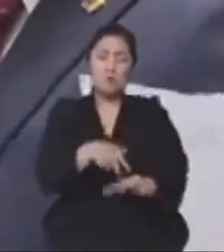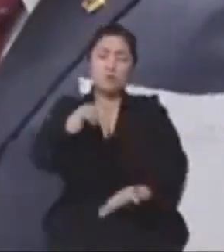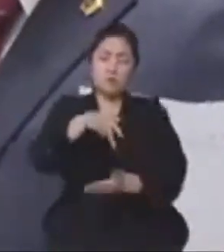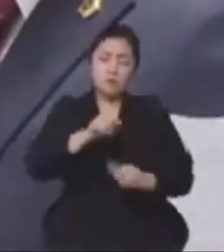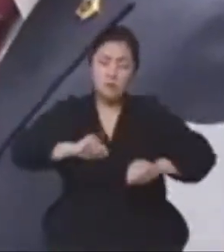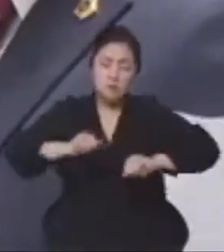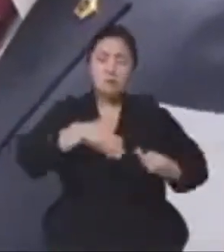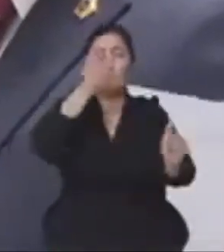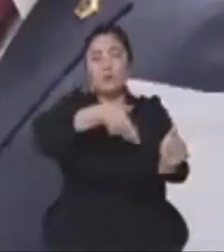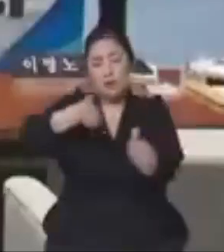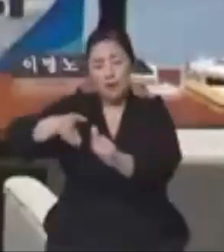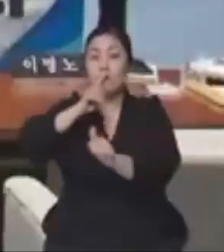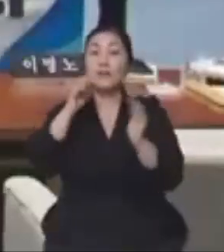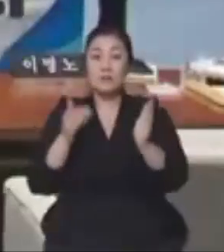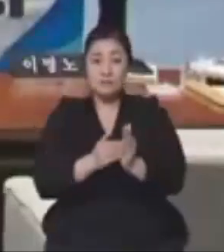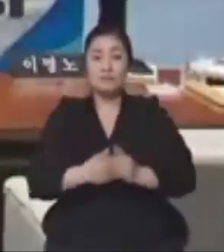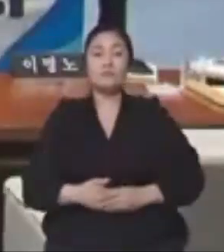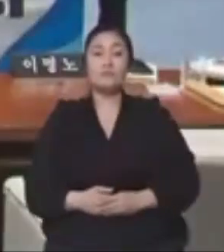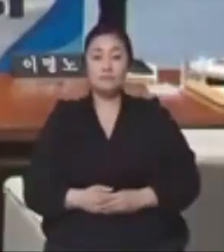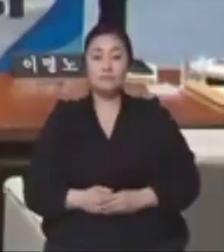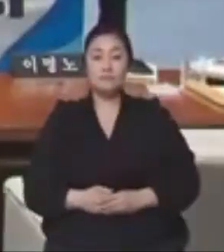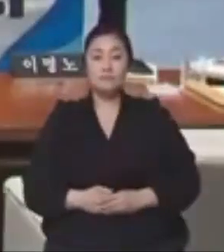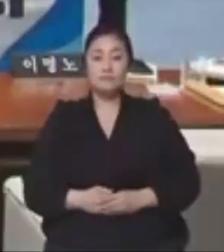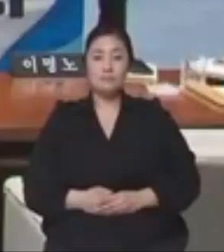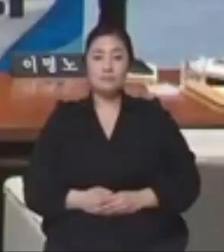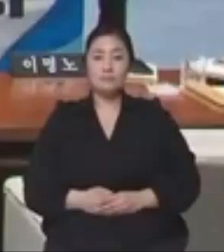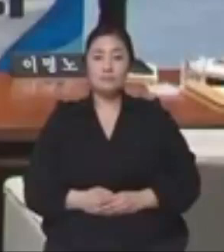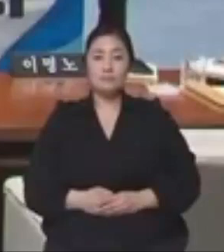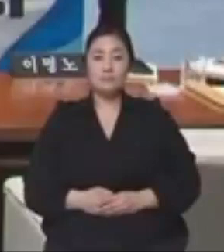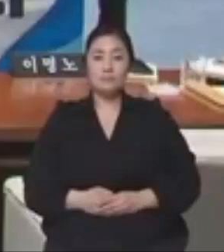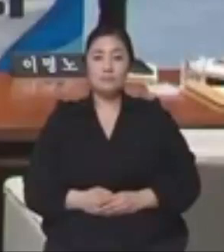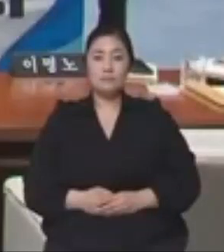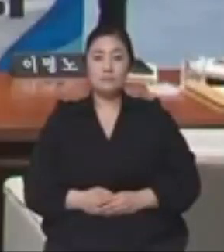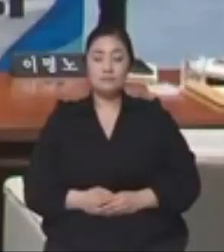물절약 실천을 당부했습니다. KBC 정의진입니다.